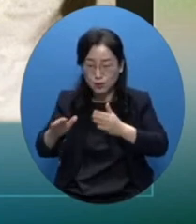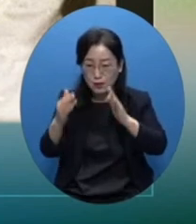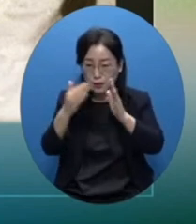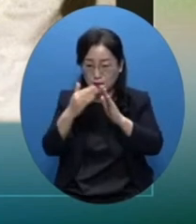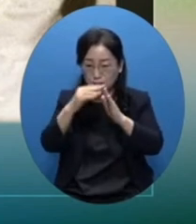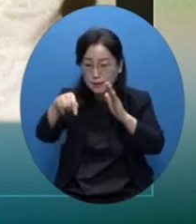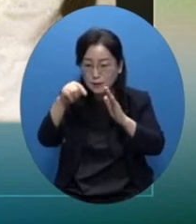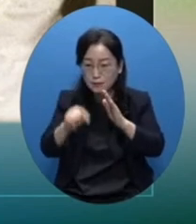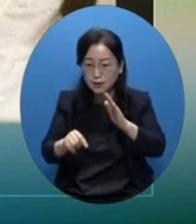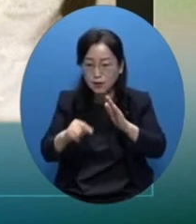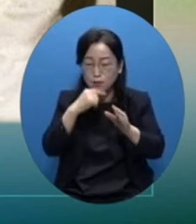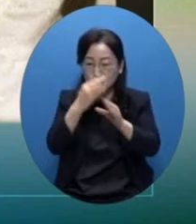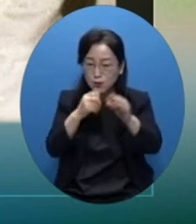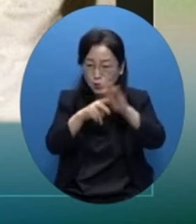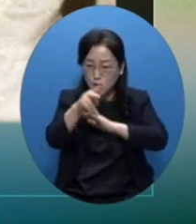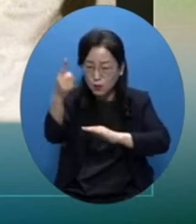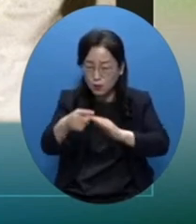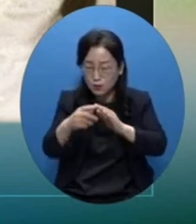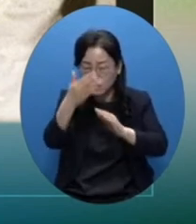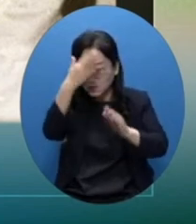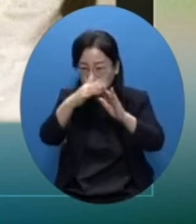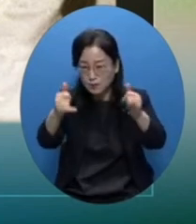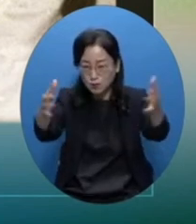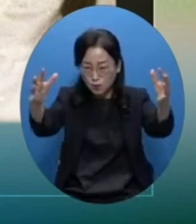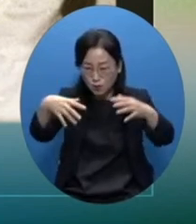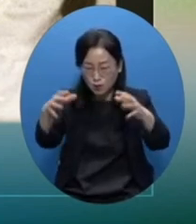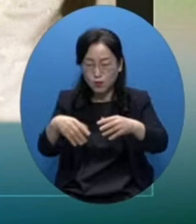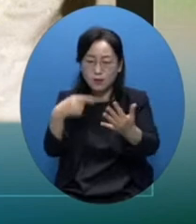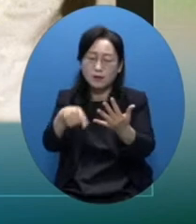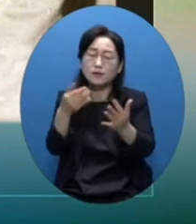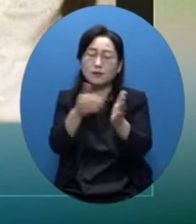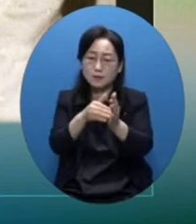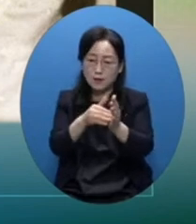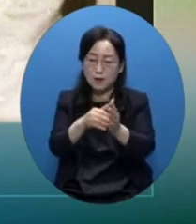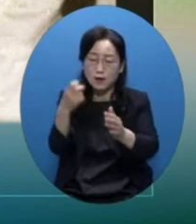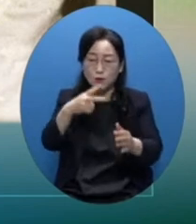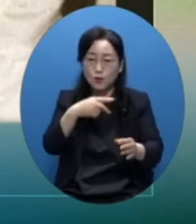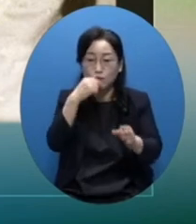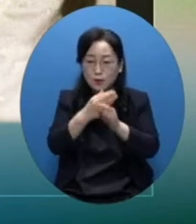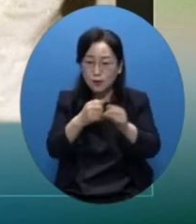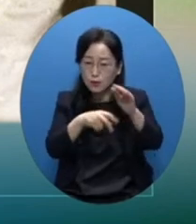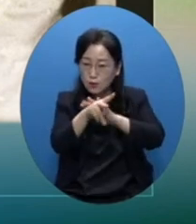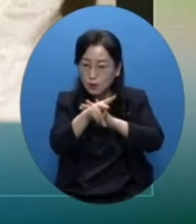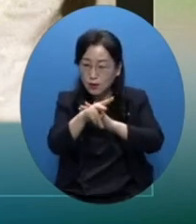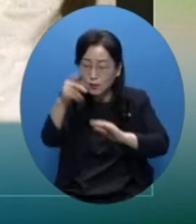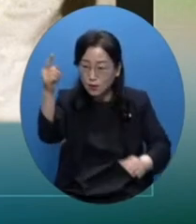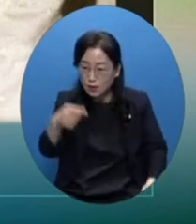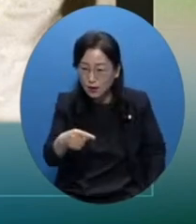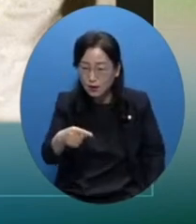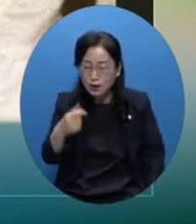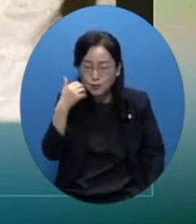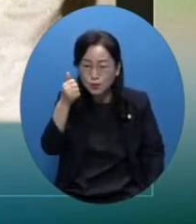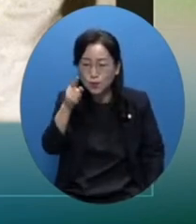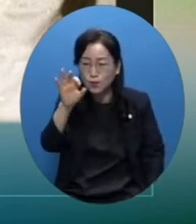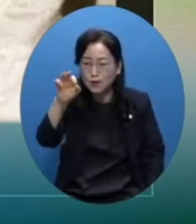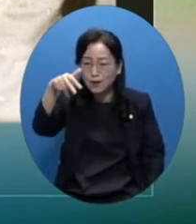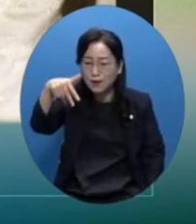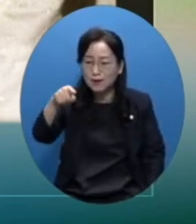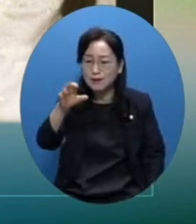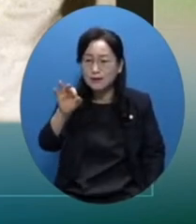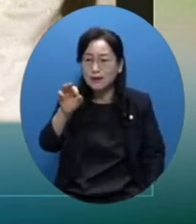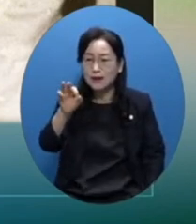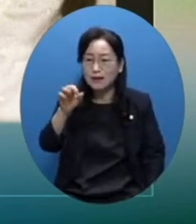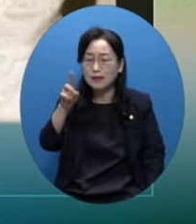기회를 남아 줬으며 9 출연도 망명한 황장엽 선생님 악어도 오랫동안 친분을 나라 면서 그 분 에게 복음을